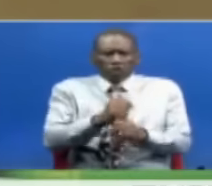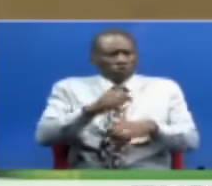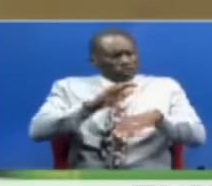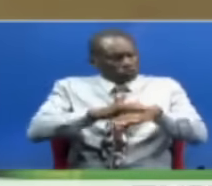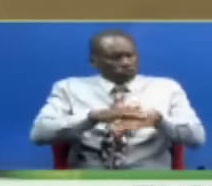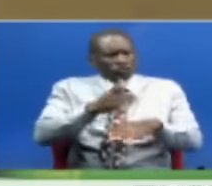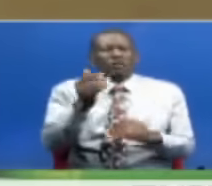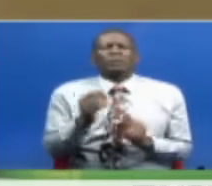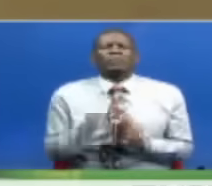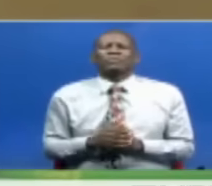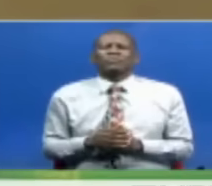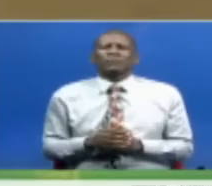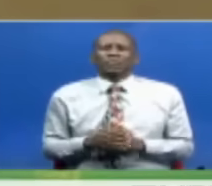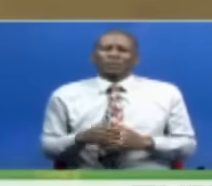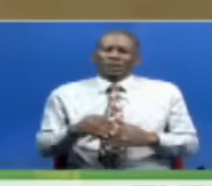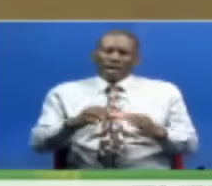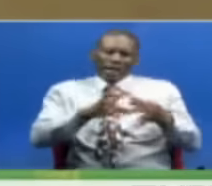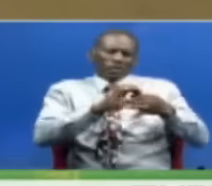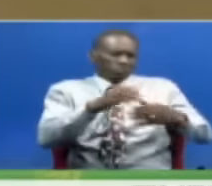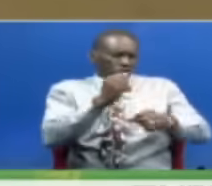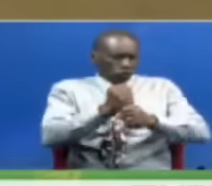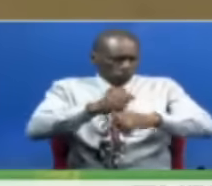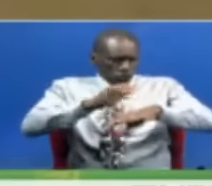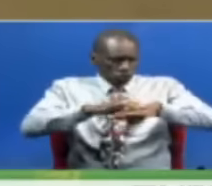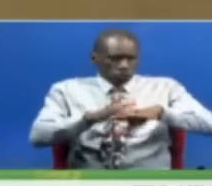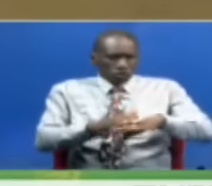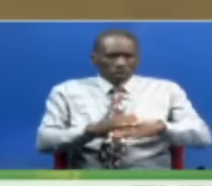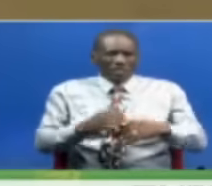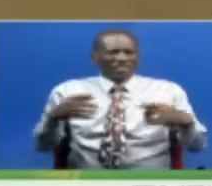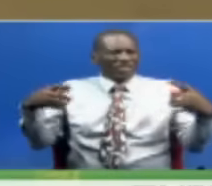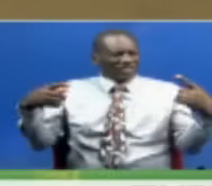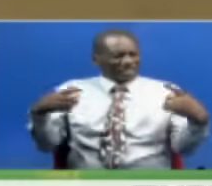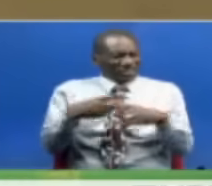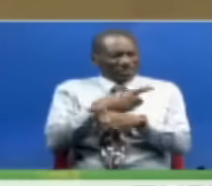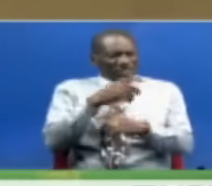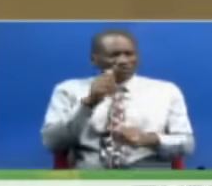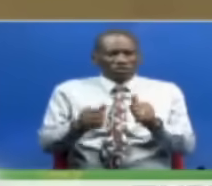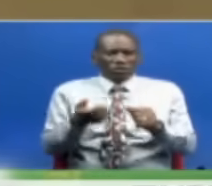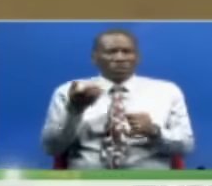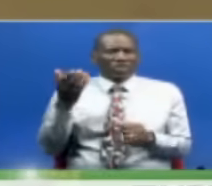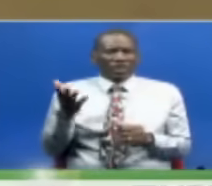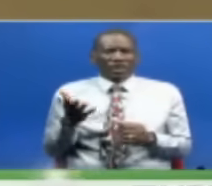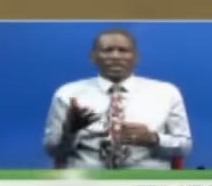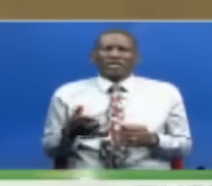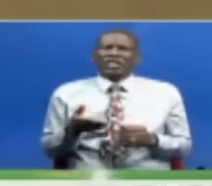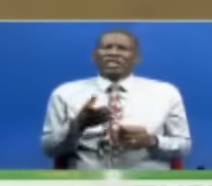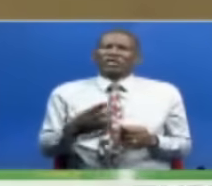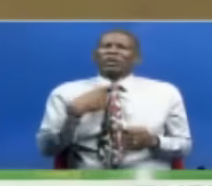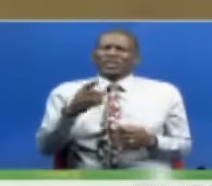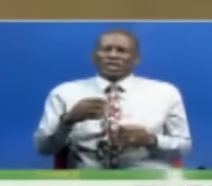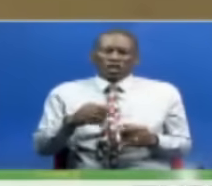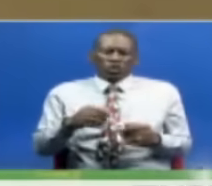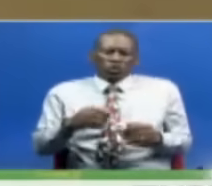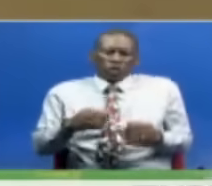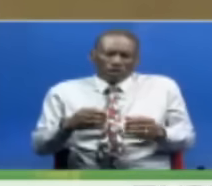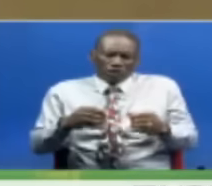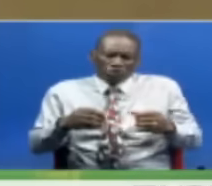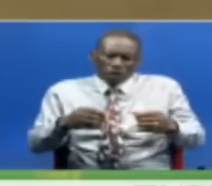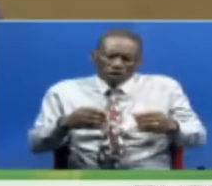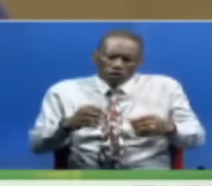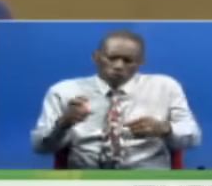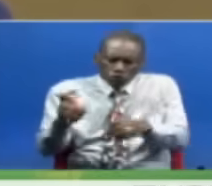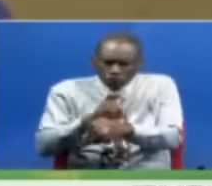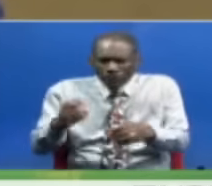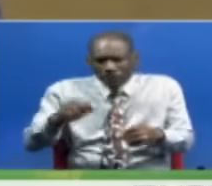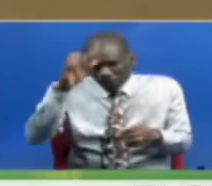zaidi. Ile tulikuwa tunatofautishana nao ni kusema unakosoa serikali na